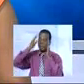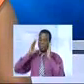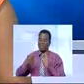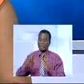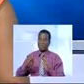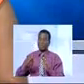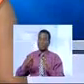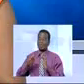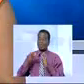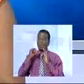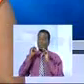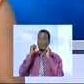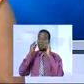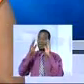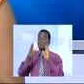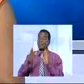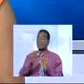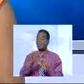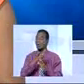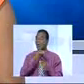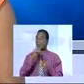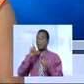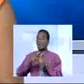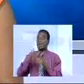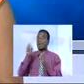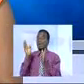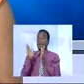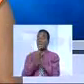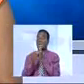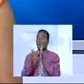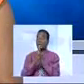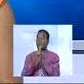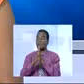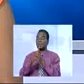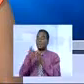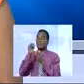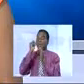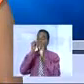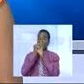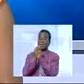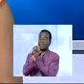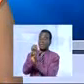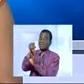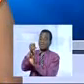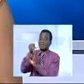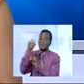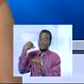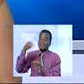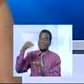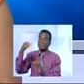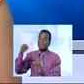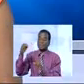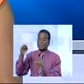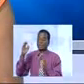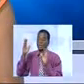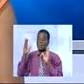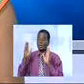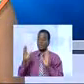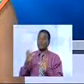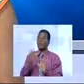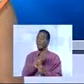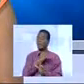Télécom Bretagne, école d'ingénieurs publics française, des étudiants qui ont eu une rencontre